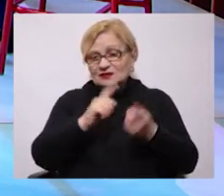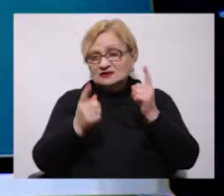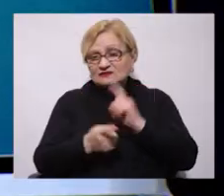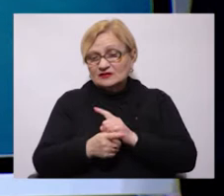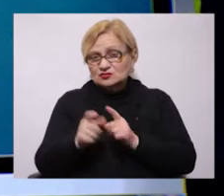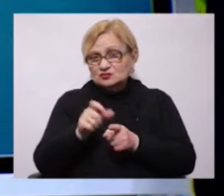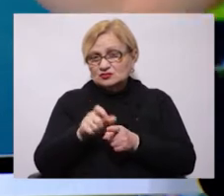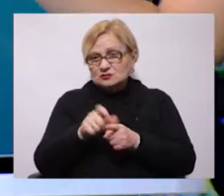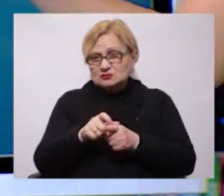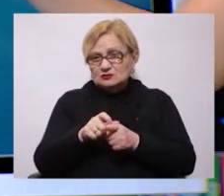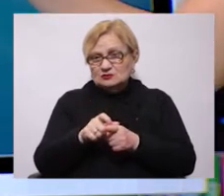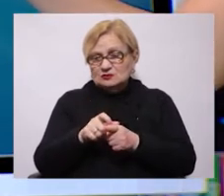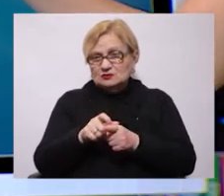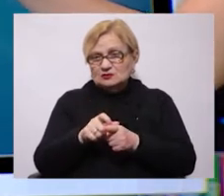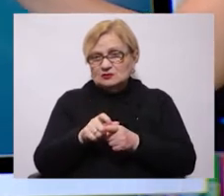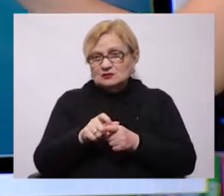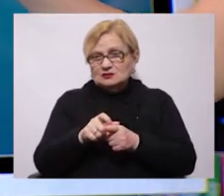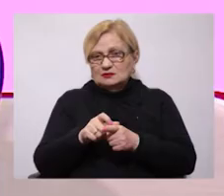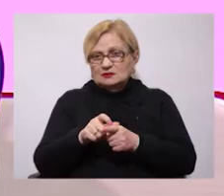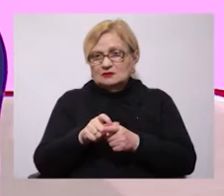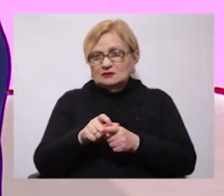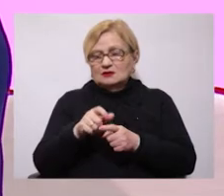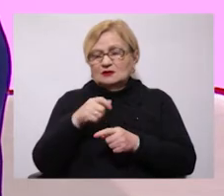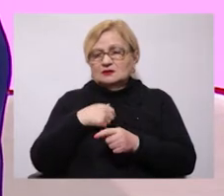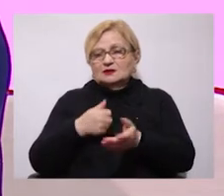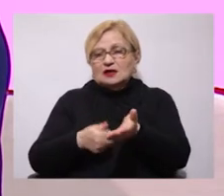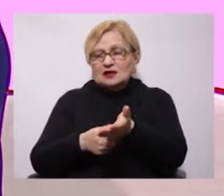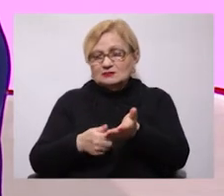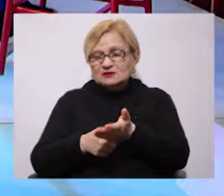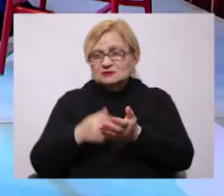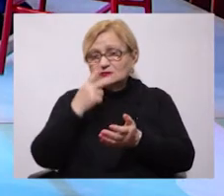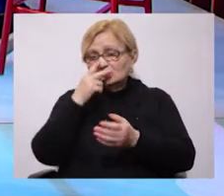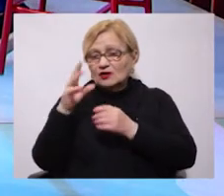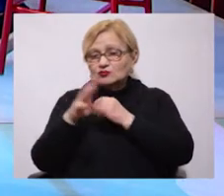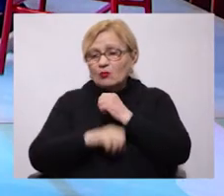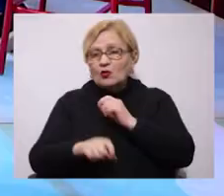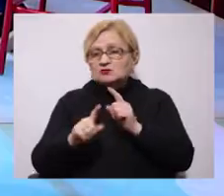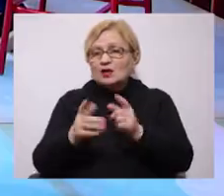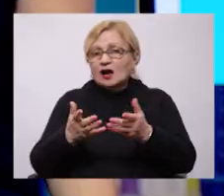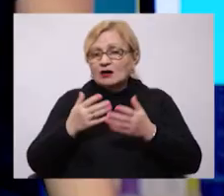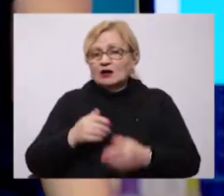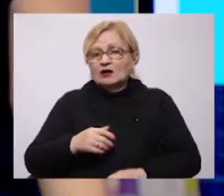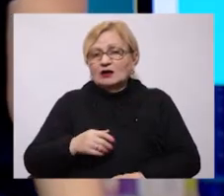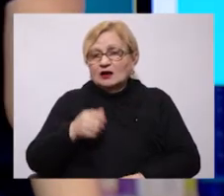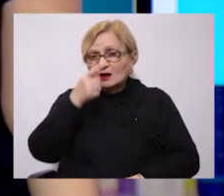სიტყვად. აი ამ ორში მე დაგეხმარებით და ბოლოს წავიკითხოთ, რა გამოგვივა.